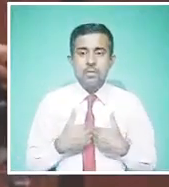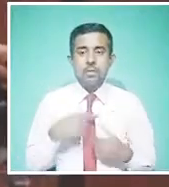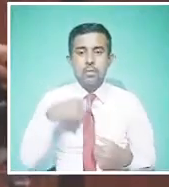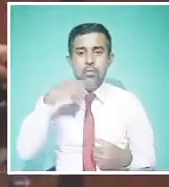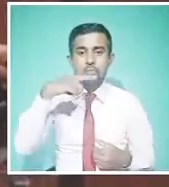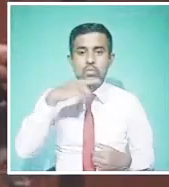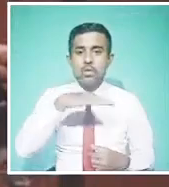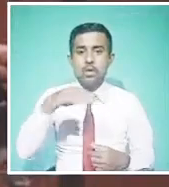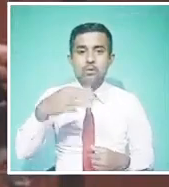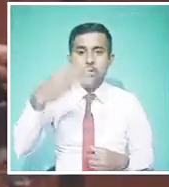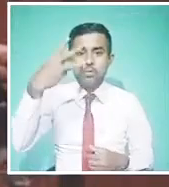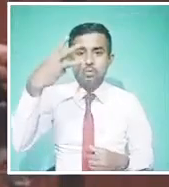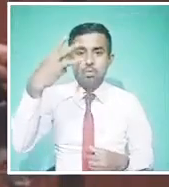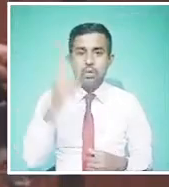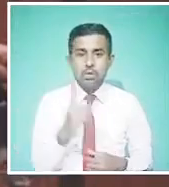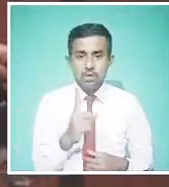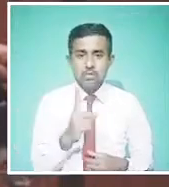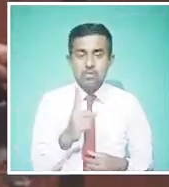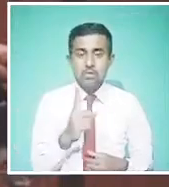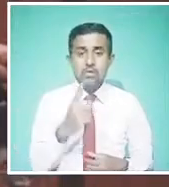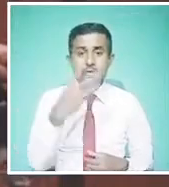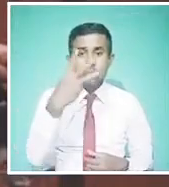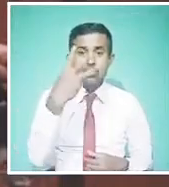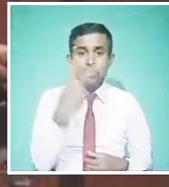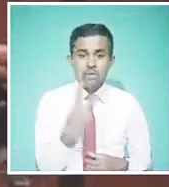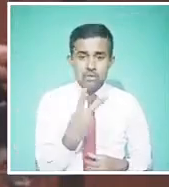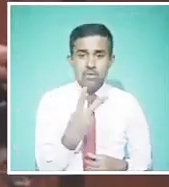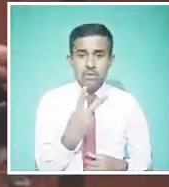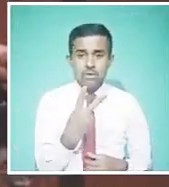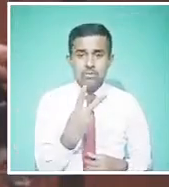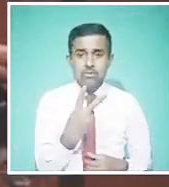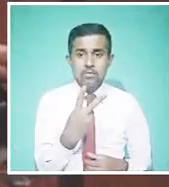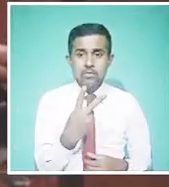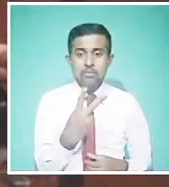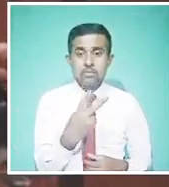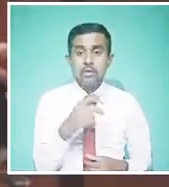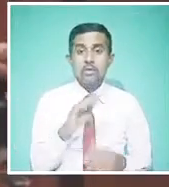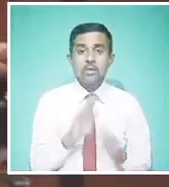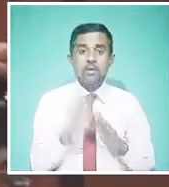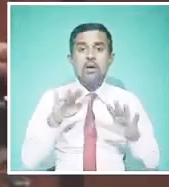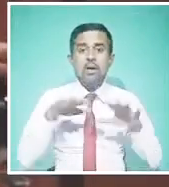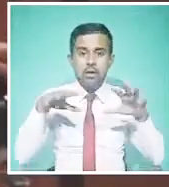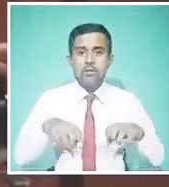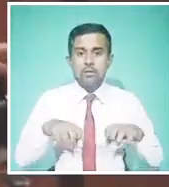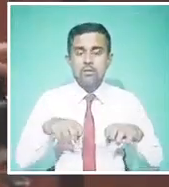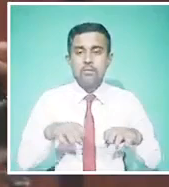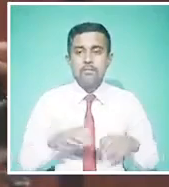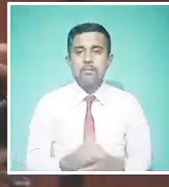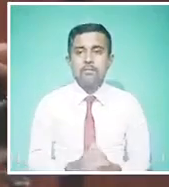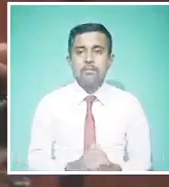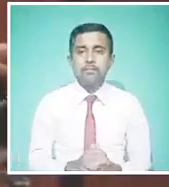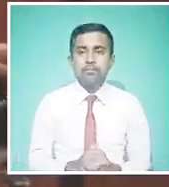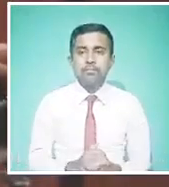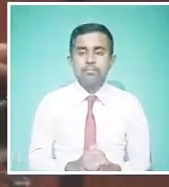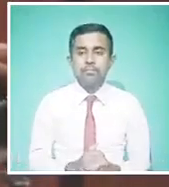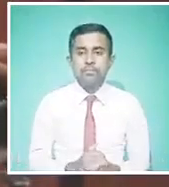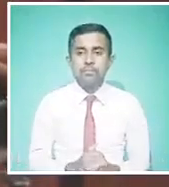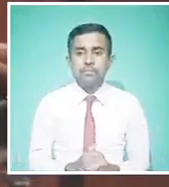கொண்ட பிரதேசத்திலே இந்த பிரச்சனை இருந்து கொண்டிருக்கின்றது. ஆனால் விவசாயிகளினுடைய பிரச்சனையை பேசுவதற்கு